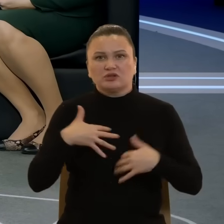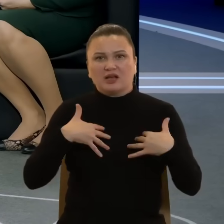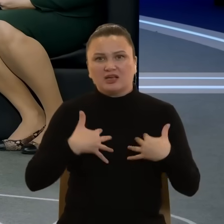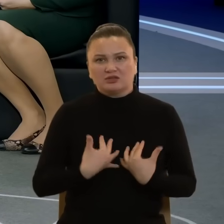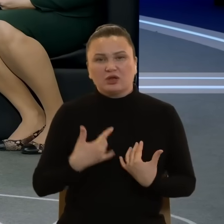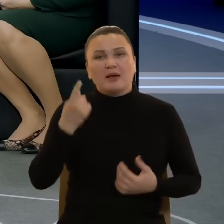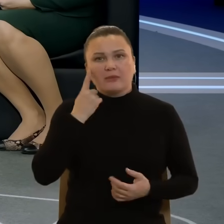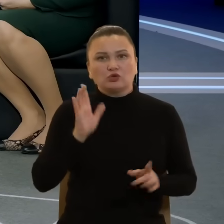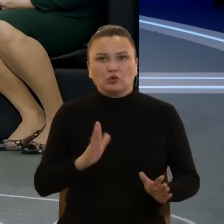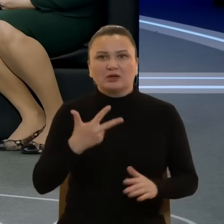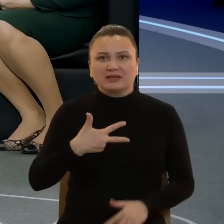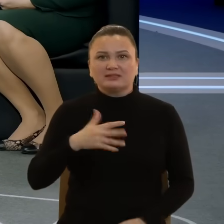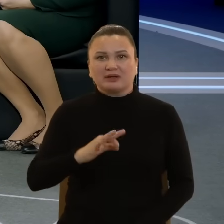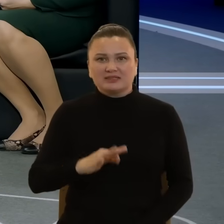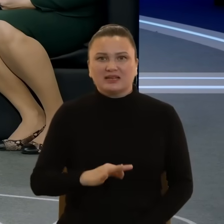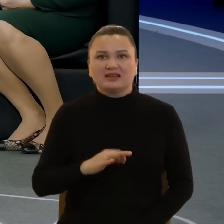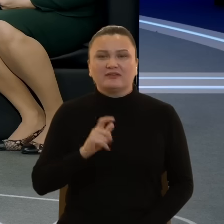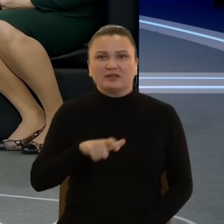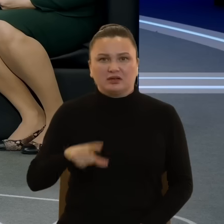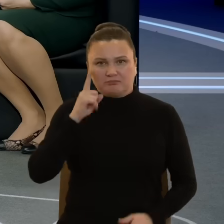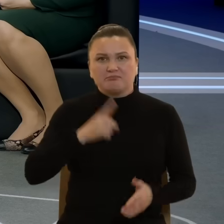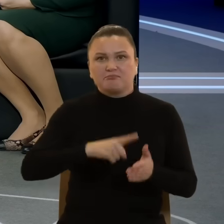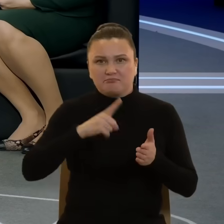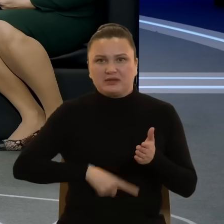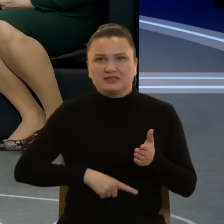только 30% нашего населения